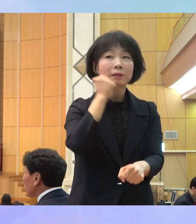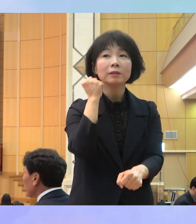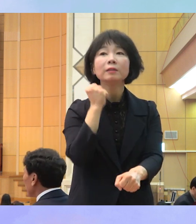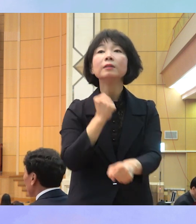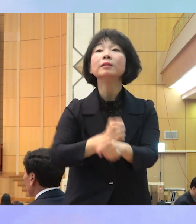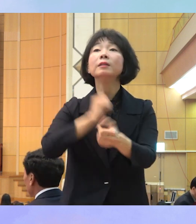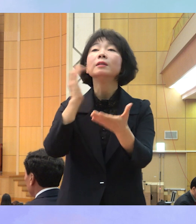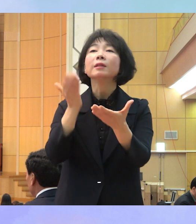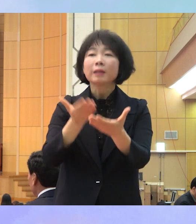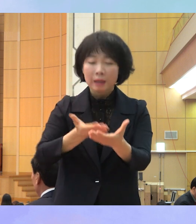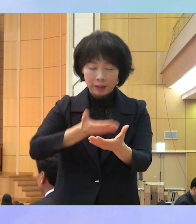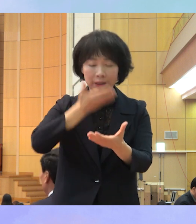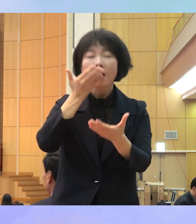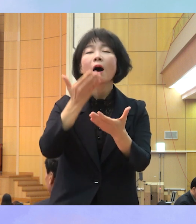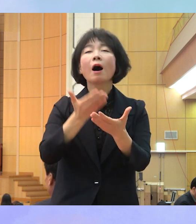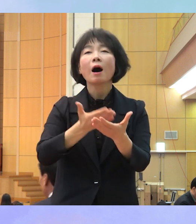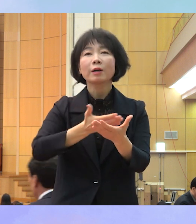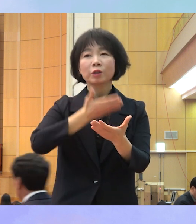영생하는